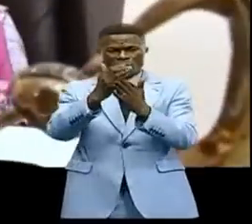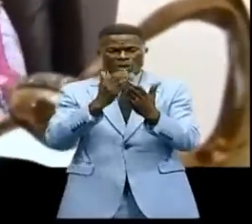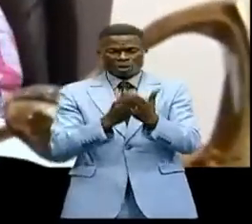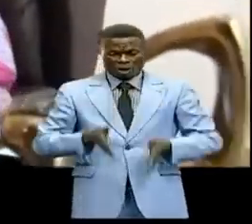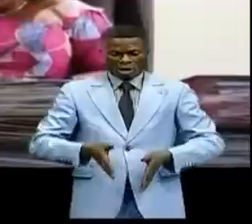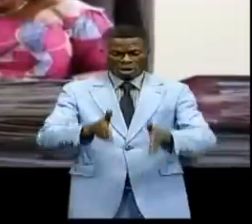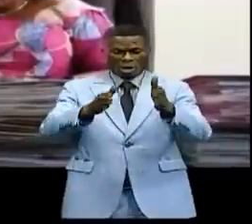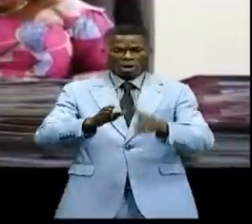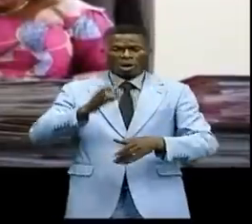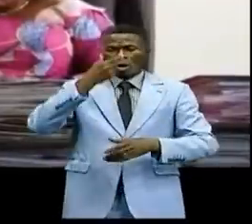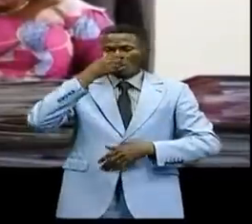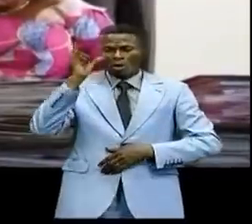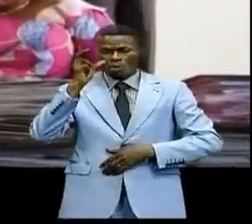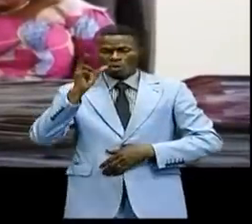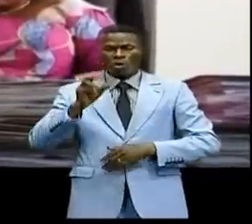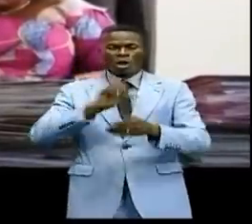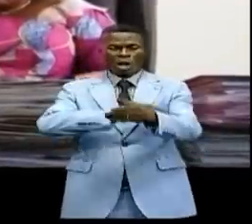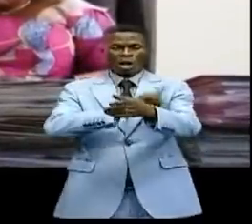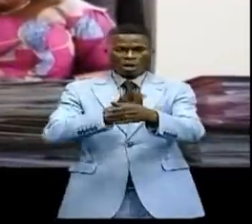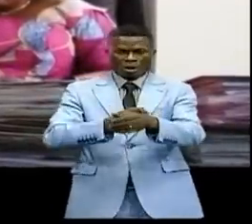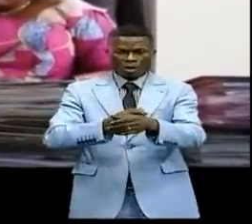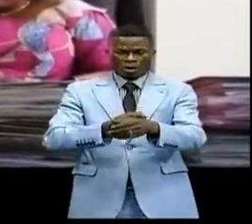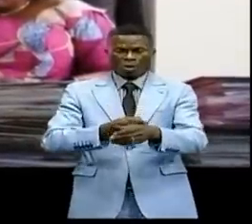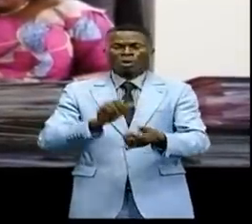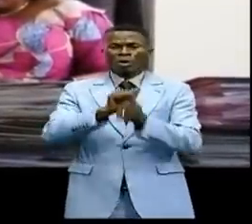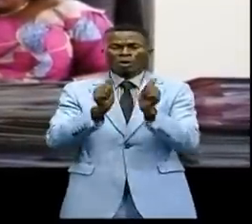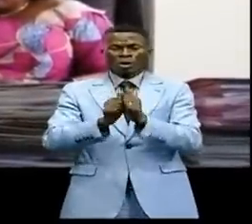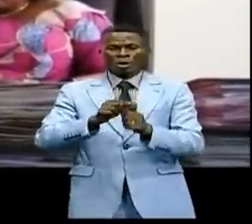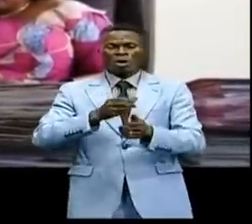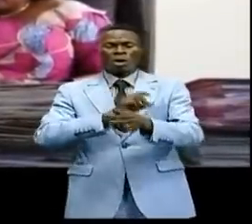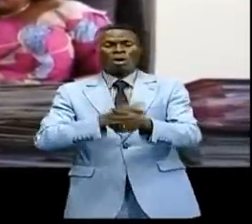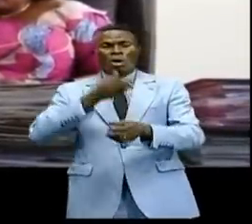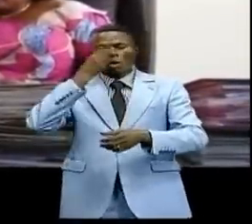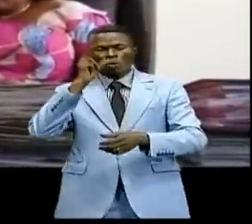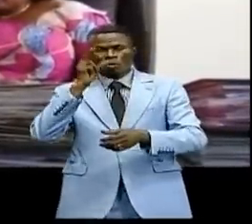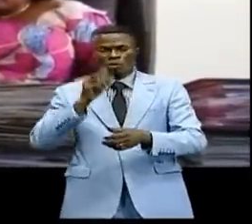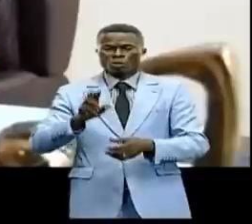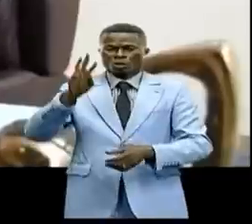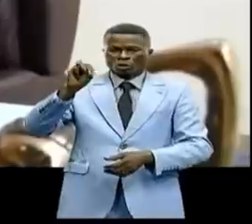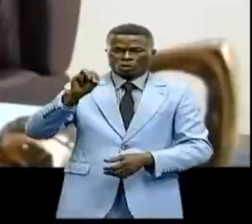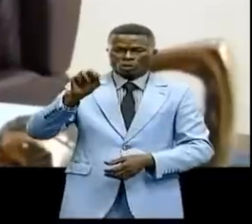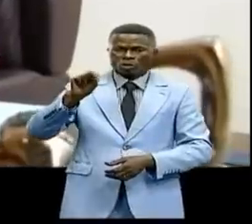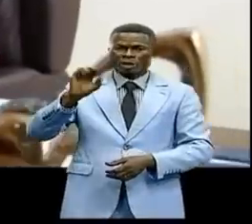route Bukavu-Goma, phase 1, section Bukavu Nyamukushi.